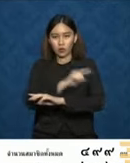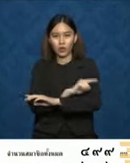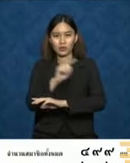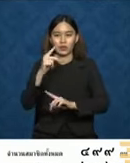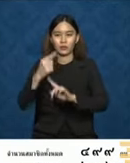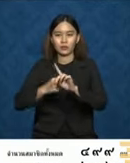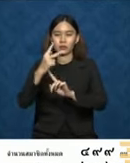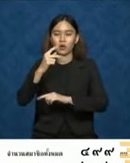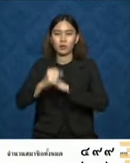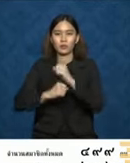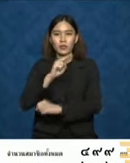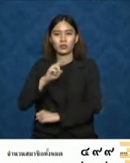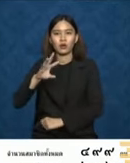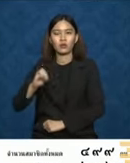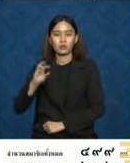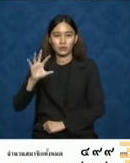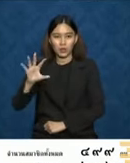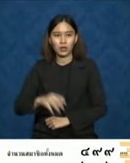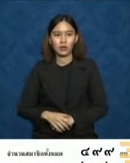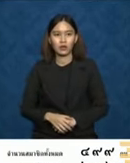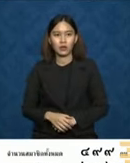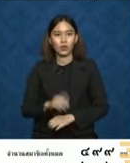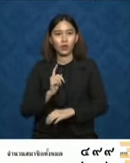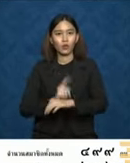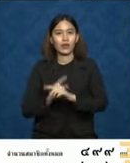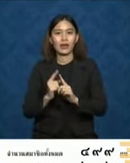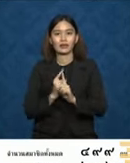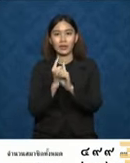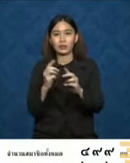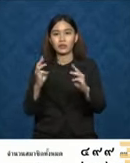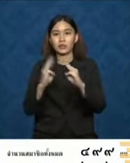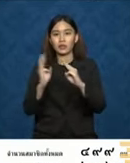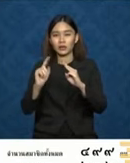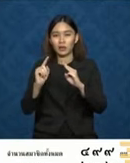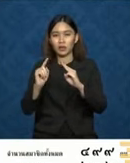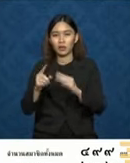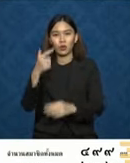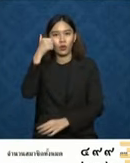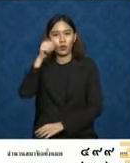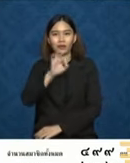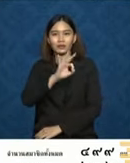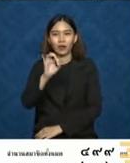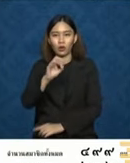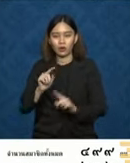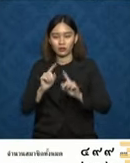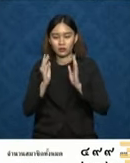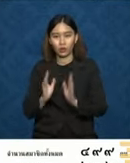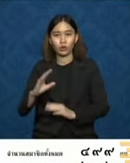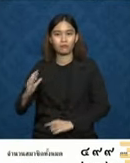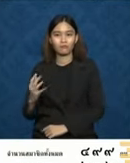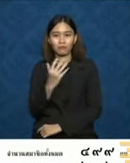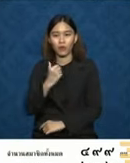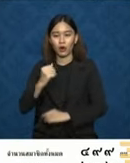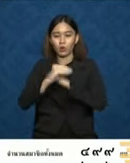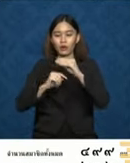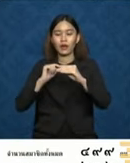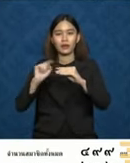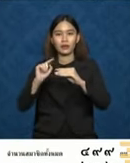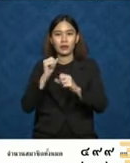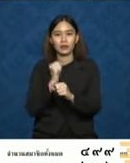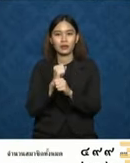กุมภาพันธ์2565ระยะเวลาตามสัญญา 900วันแต่ผู้รับเหมาโครงการนี้ไม่